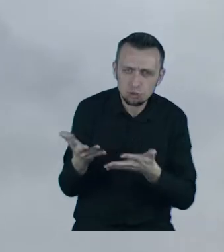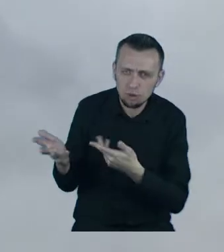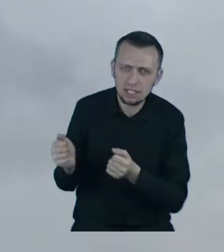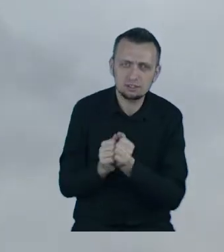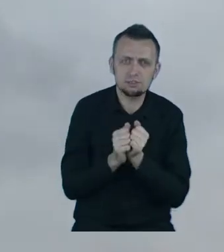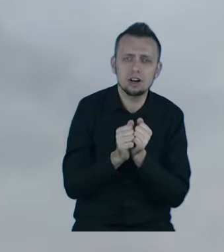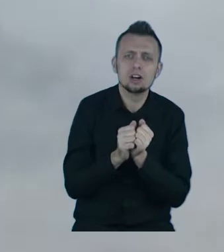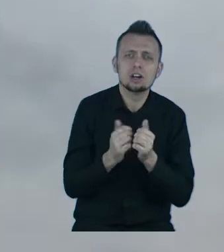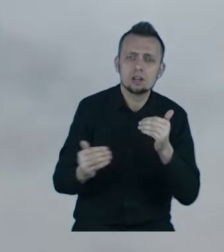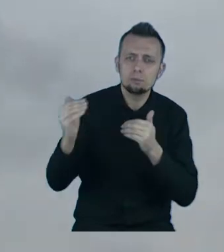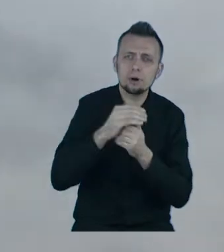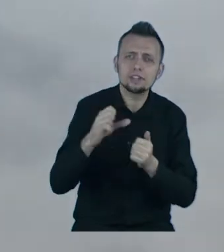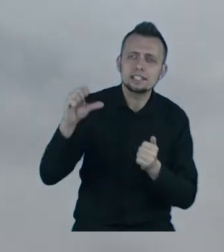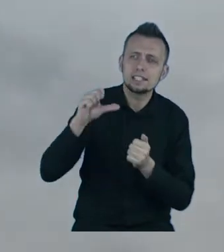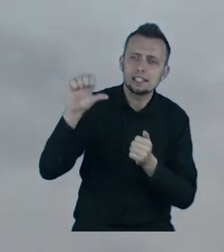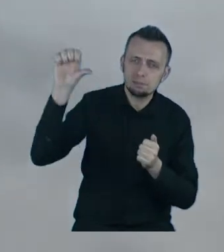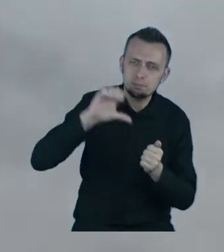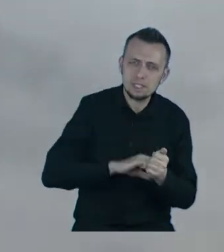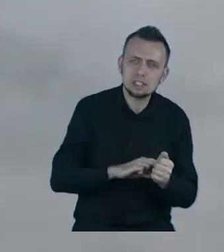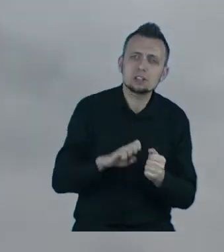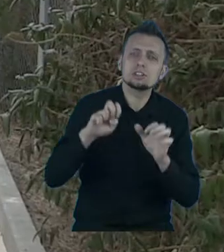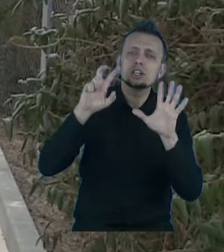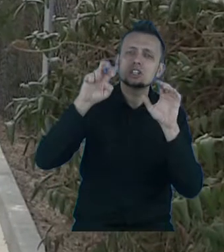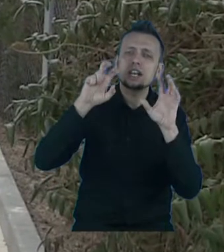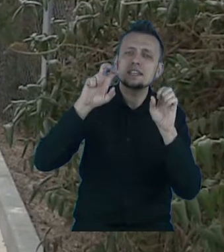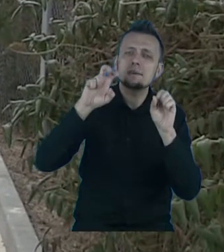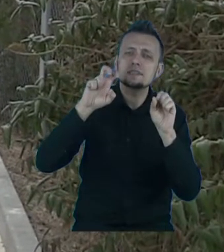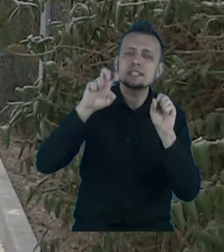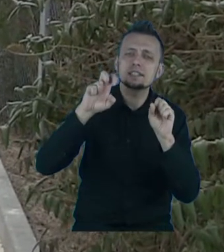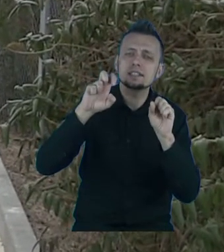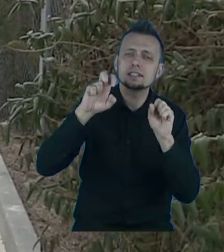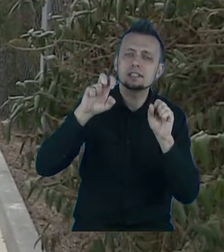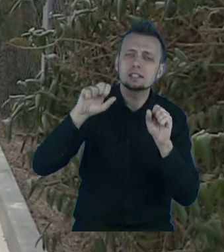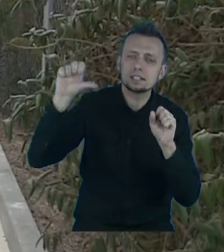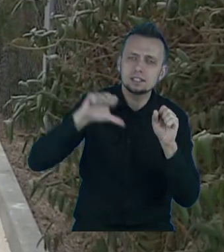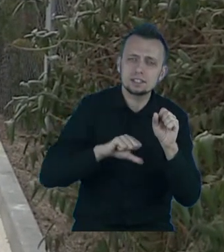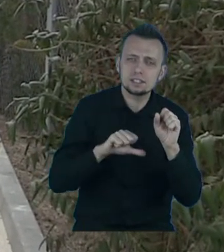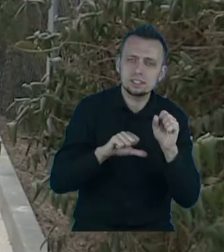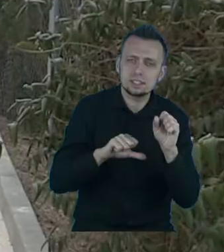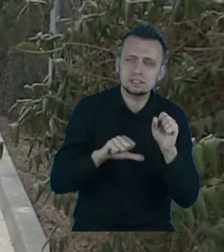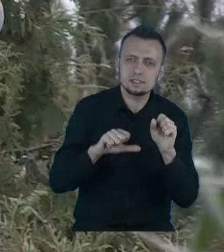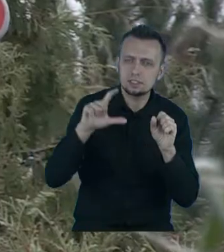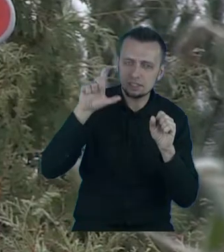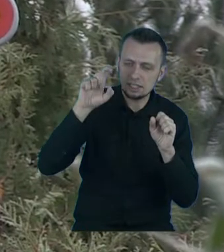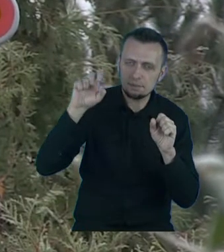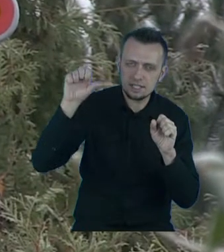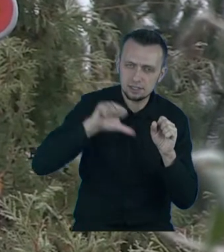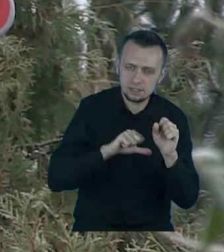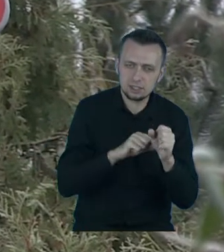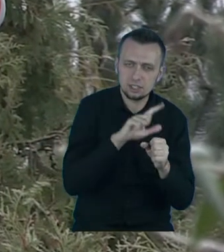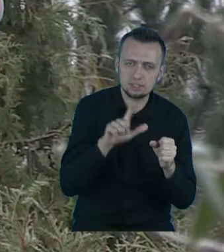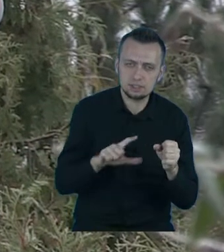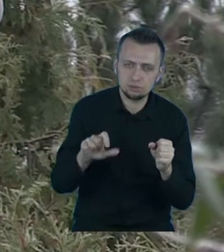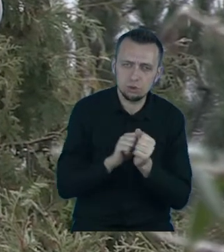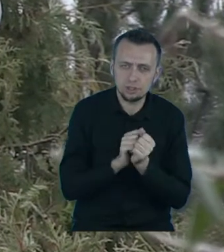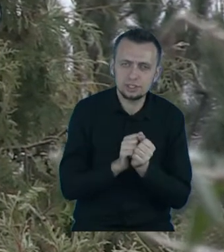kosztowała ponad 1 700 000 zł. Została zrealizowana przez konsorcjum firm Lider Przedsiębiorstwo